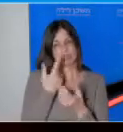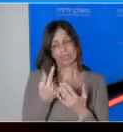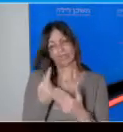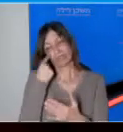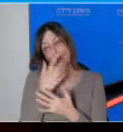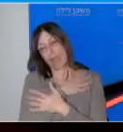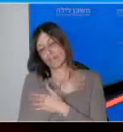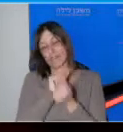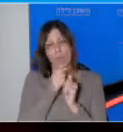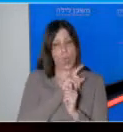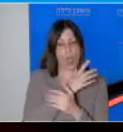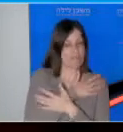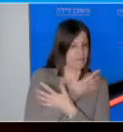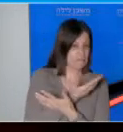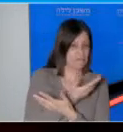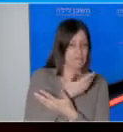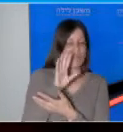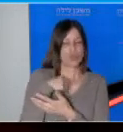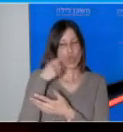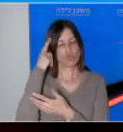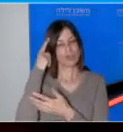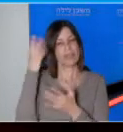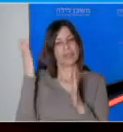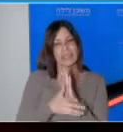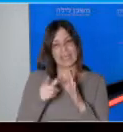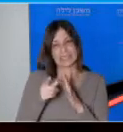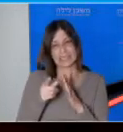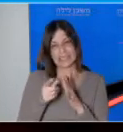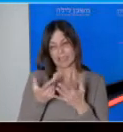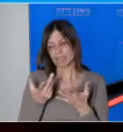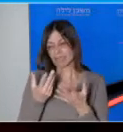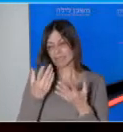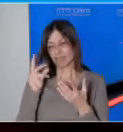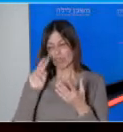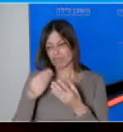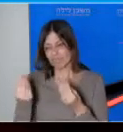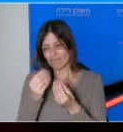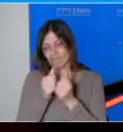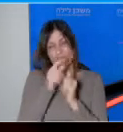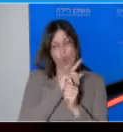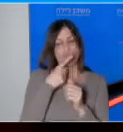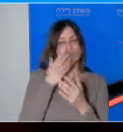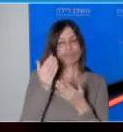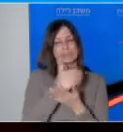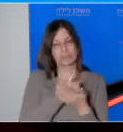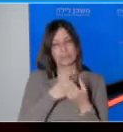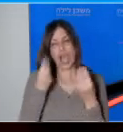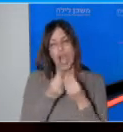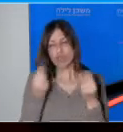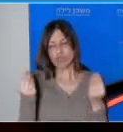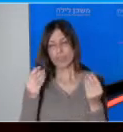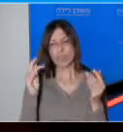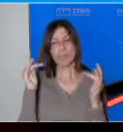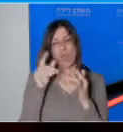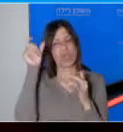או לא מוצא חן בעיניכם. בין אם אנחנו חושבים שהתיק הזה מחזיק מים ובין אם לא, כשמצטברים חשדות מן הסוג הזה כנגד איש כל כך